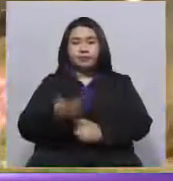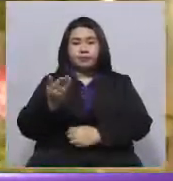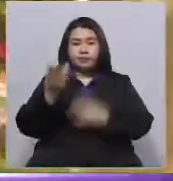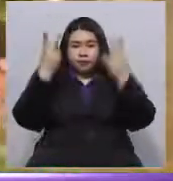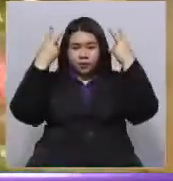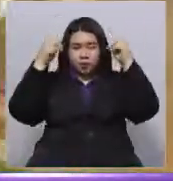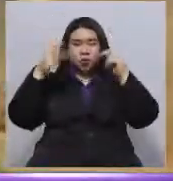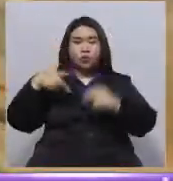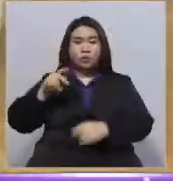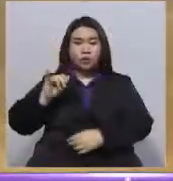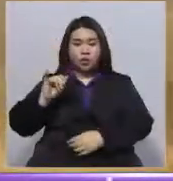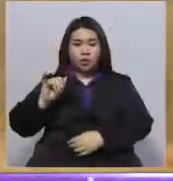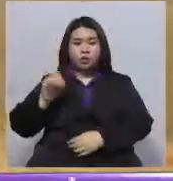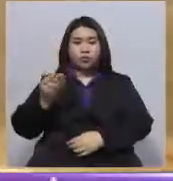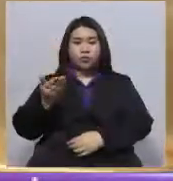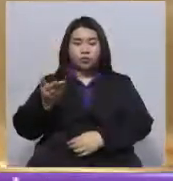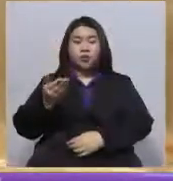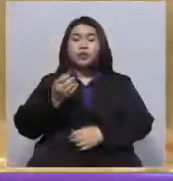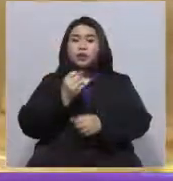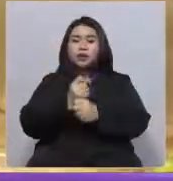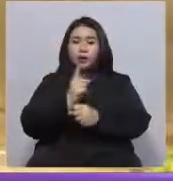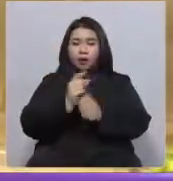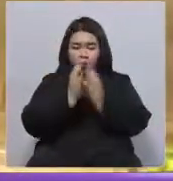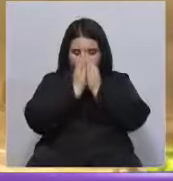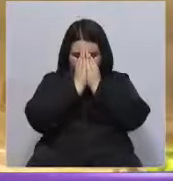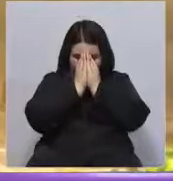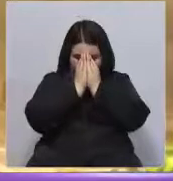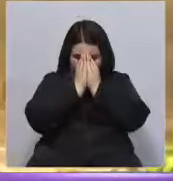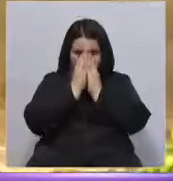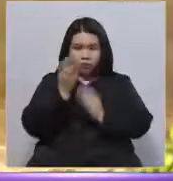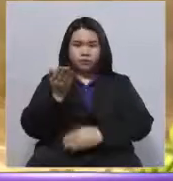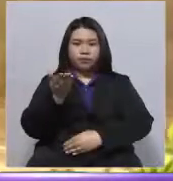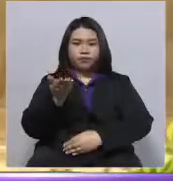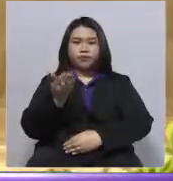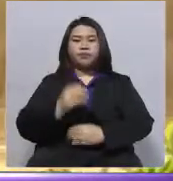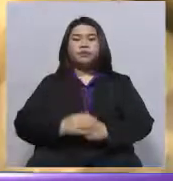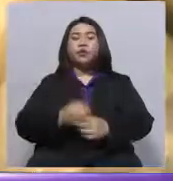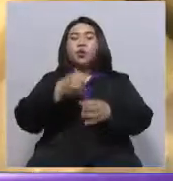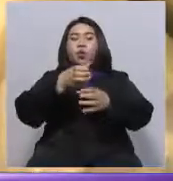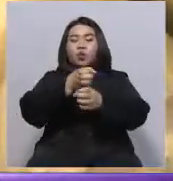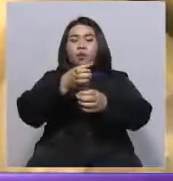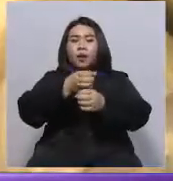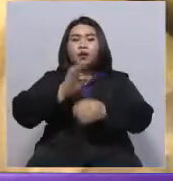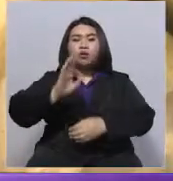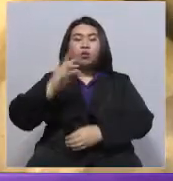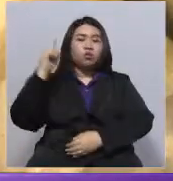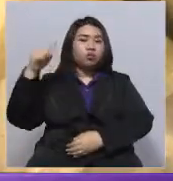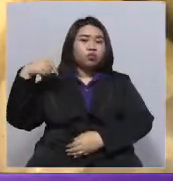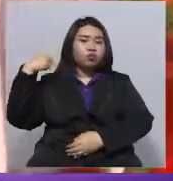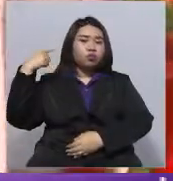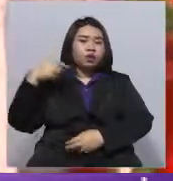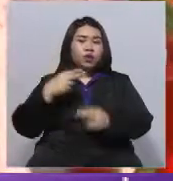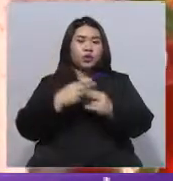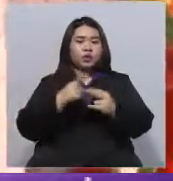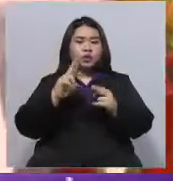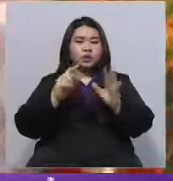จันทร์โอชานายกรัฐมนตรีได้สักการะพระบรมราชินยานุสาวรีสมเด็จพระนางเจ้ารำไ